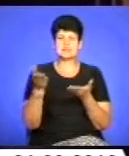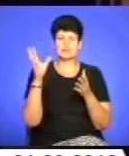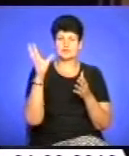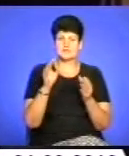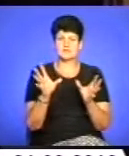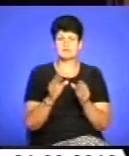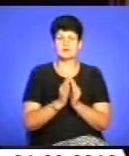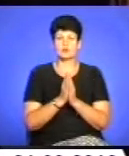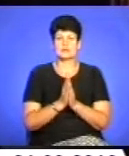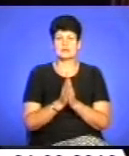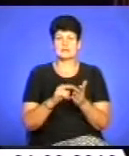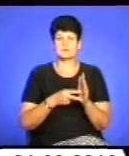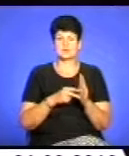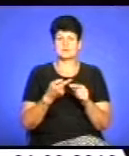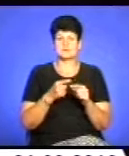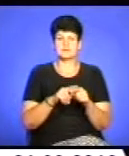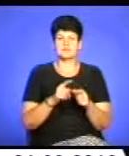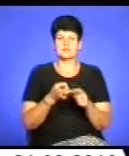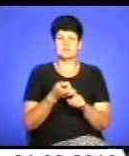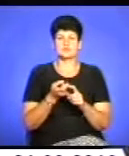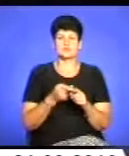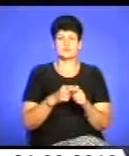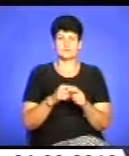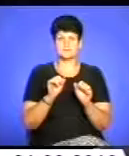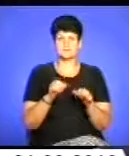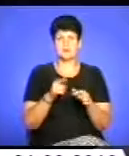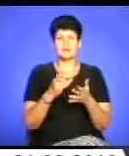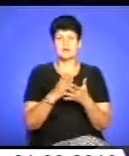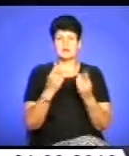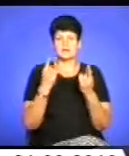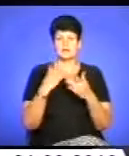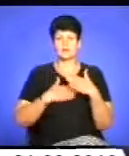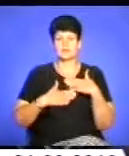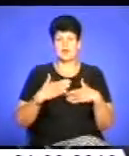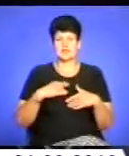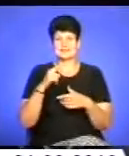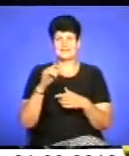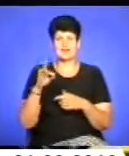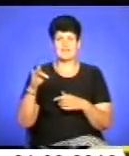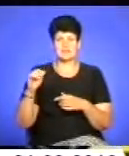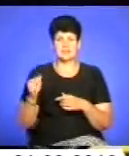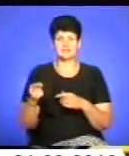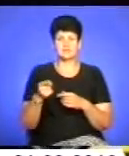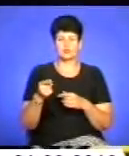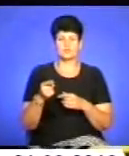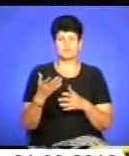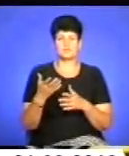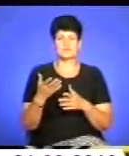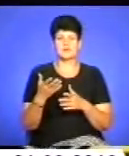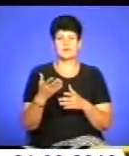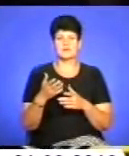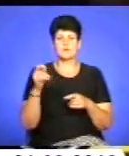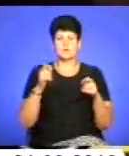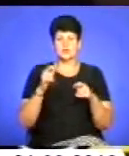яка запланована з цієї нагоди. Ми маємо сьогодні радість велику в Зарваниці, на Тернопіллі, в Україні, тому що приїхали люди з різних